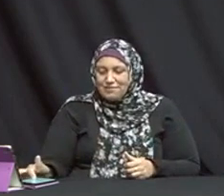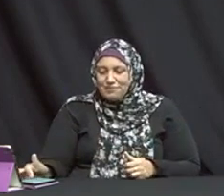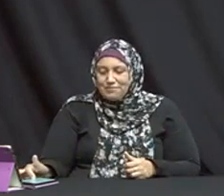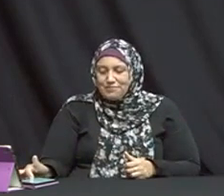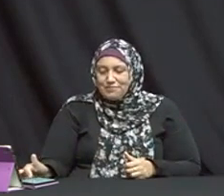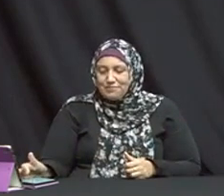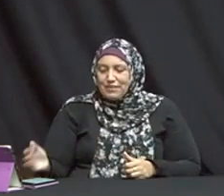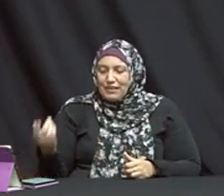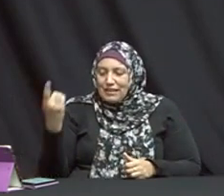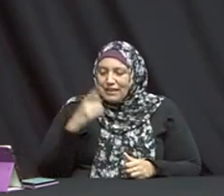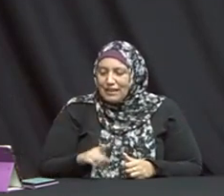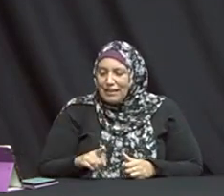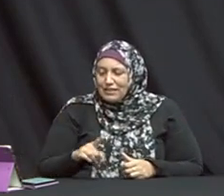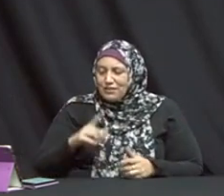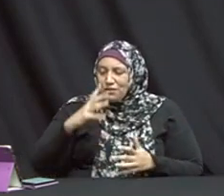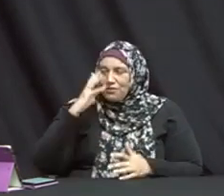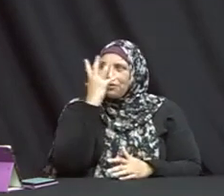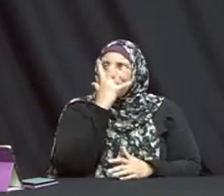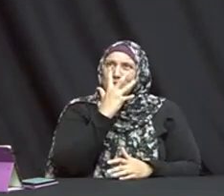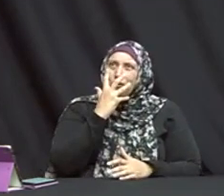والأرض وما